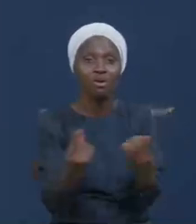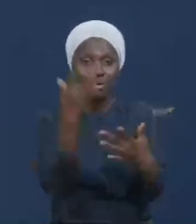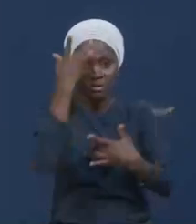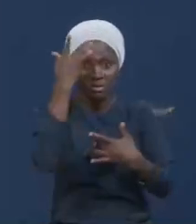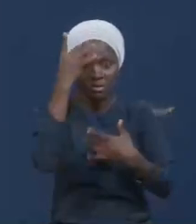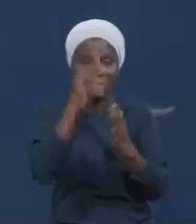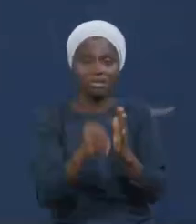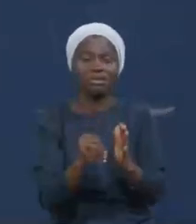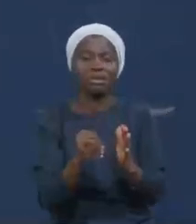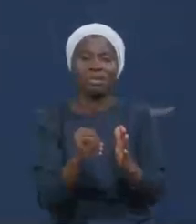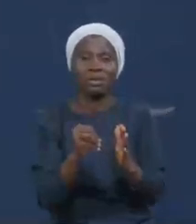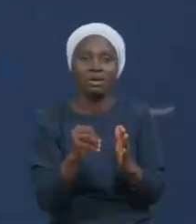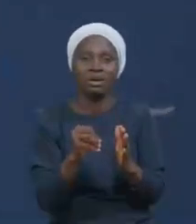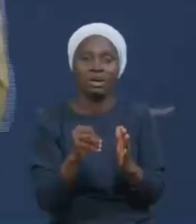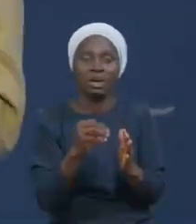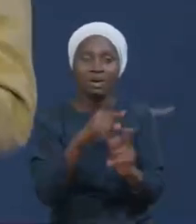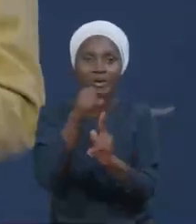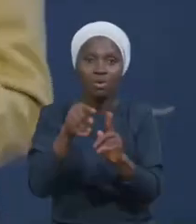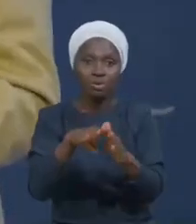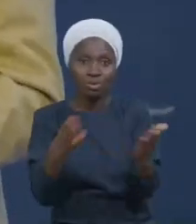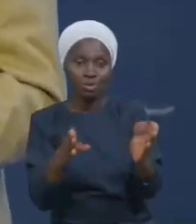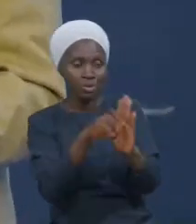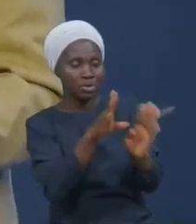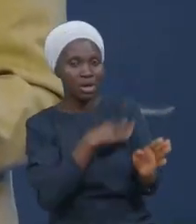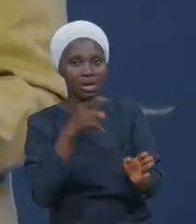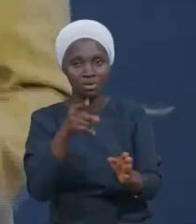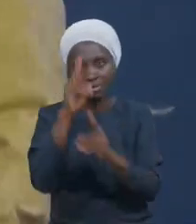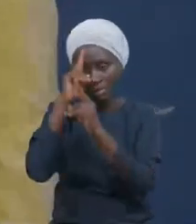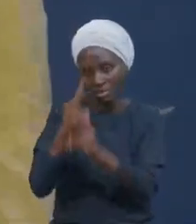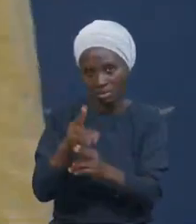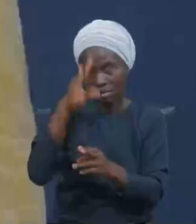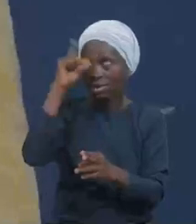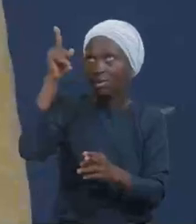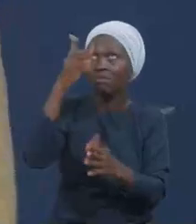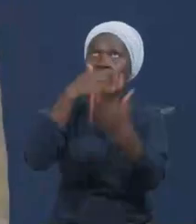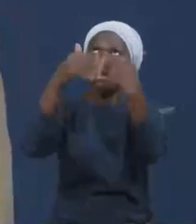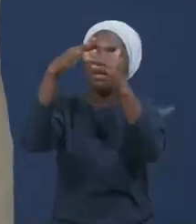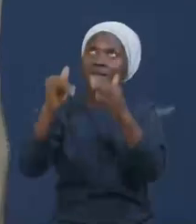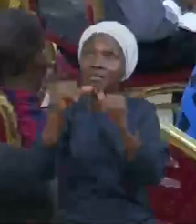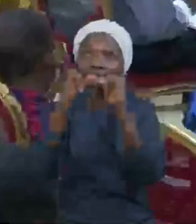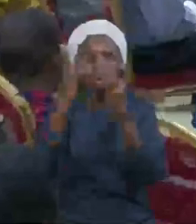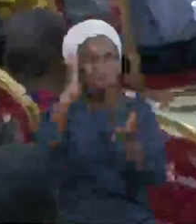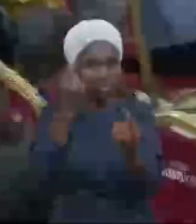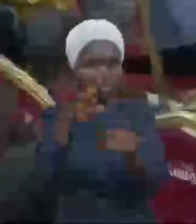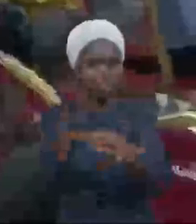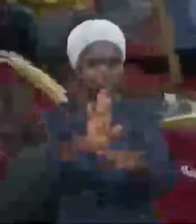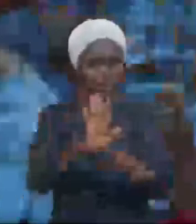ouvres la porte, tu l'honores, les bénédictions célestes viendront sur toi et sur ta